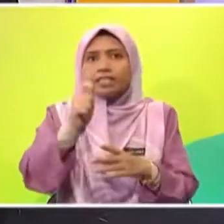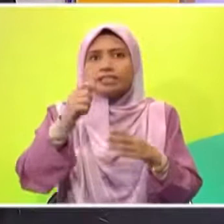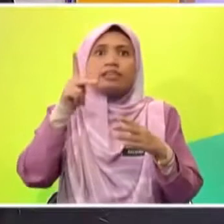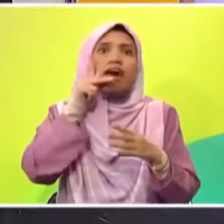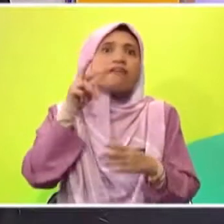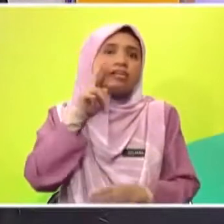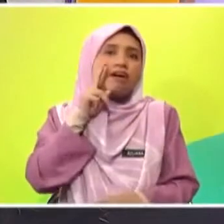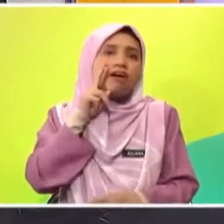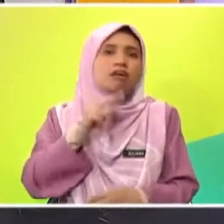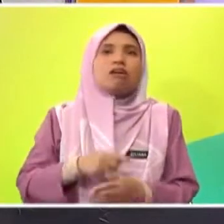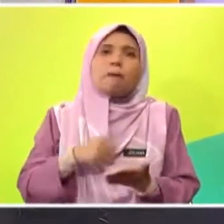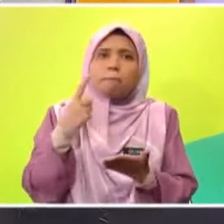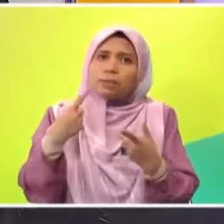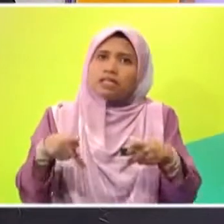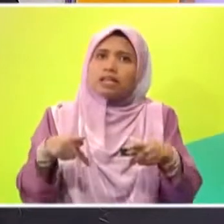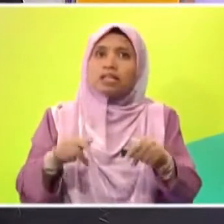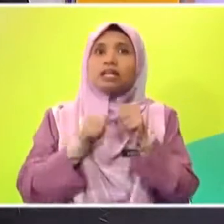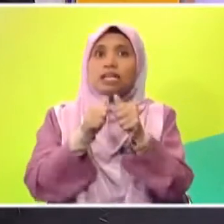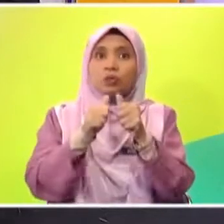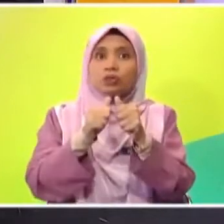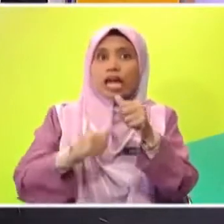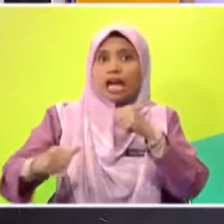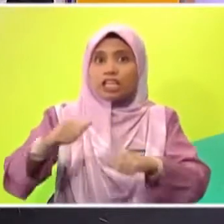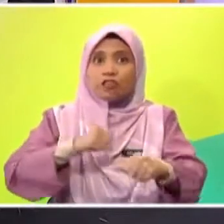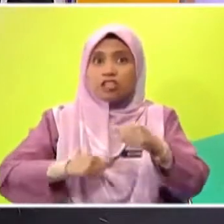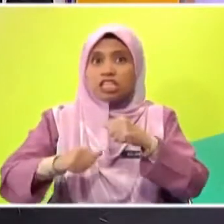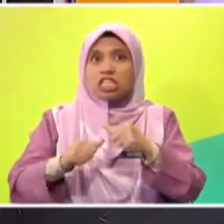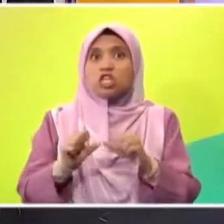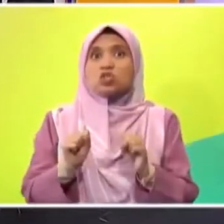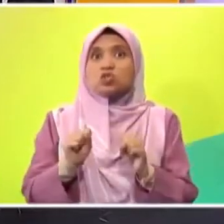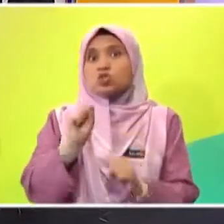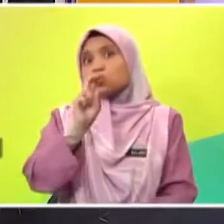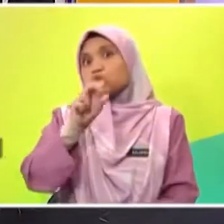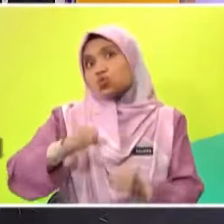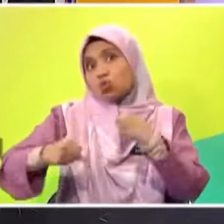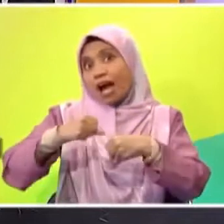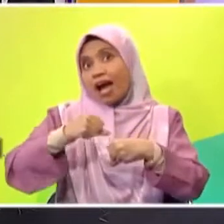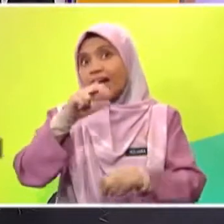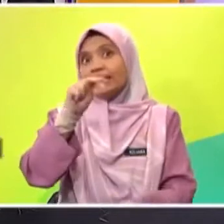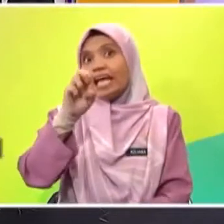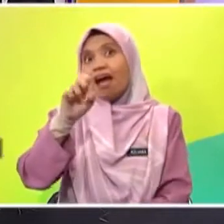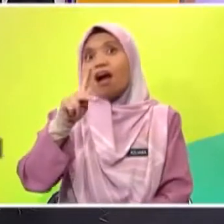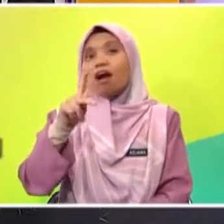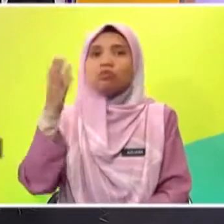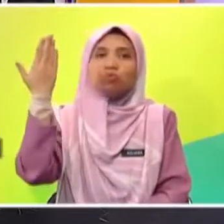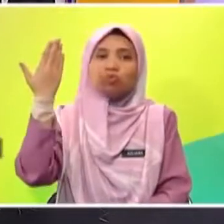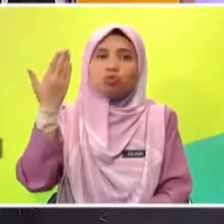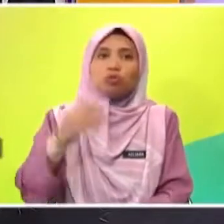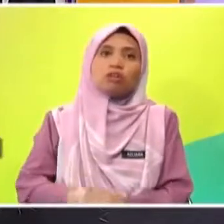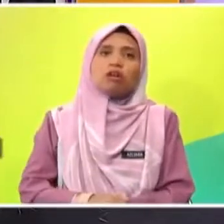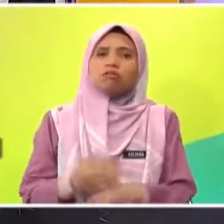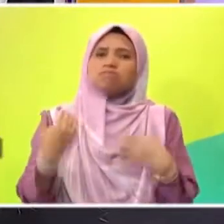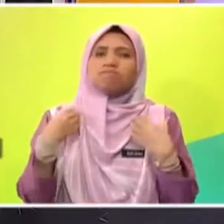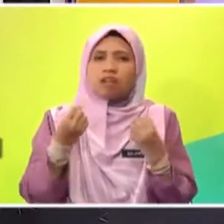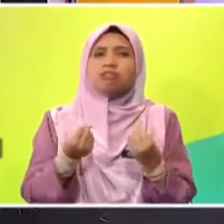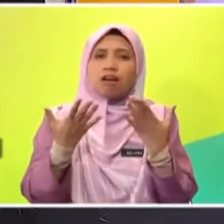tak menyertai estetis suka nih belum Ini mestilah pernah Cikgu kalau isi Ingat saya ada banyak acara